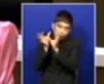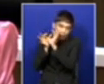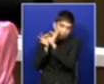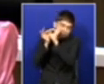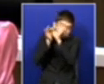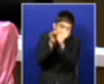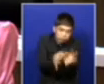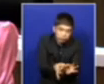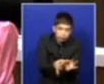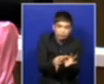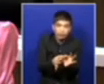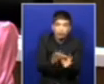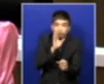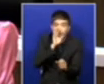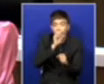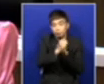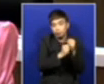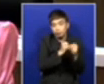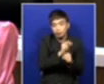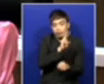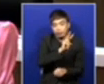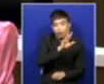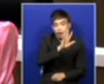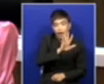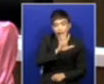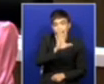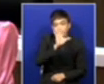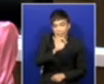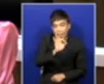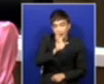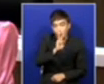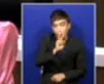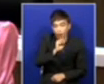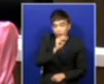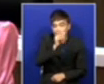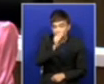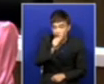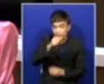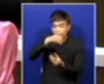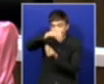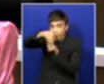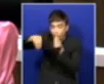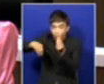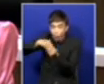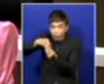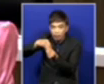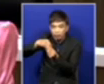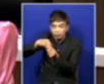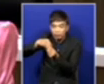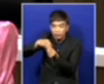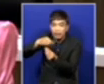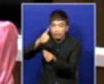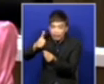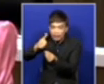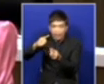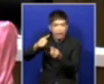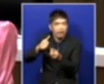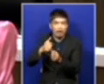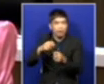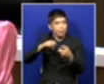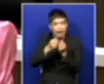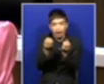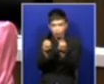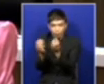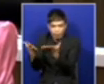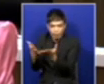60เศรษฐกิจดีๆโทษใครล่ะครับปีนี้โชคดีไงก็โทษไอ้โควิดไปท่านประธานที่เคารพครับ